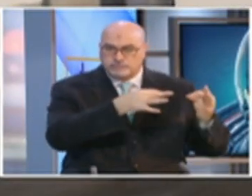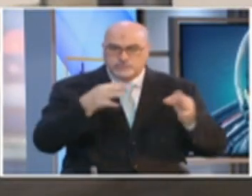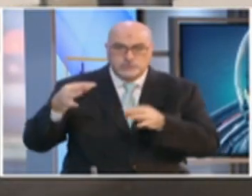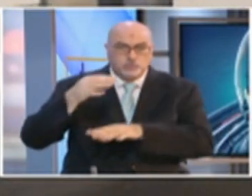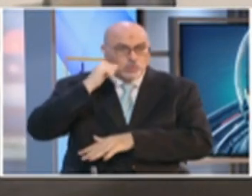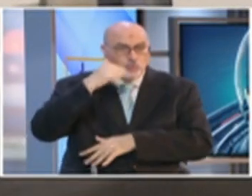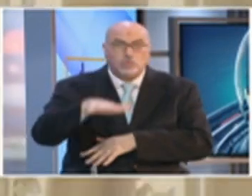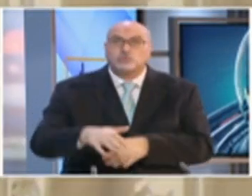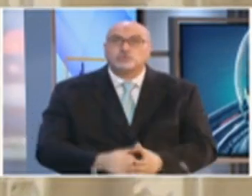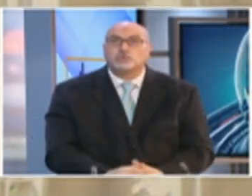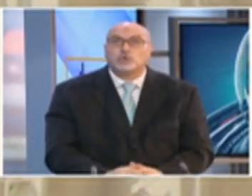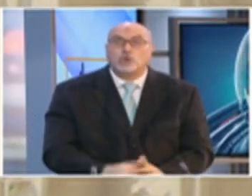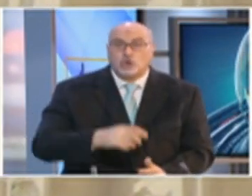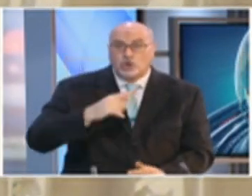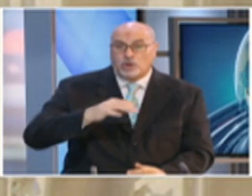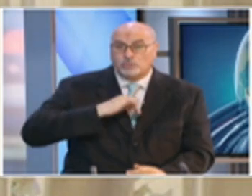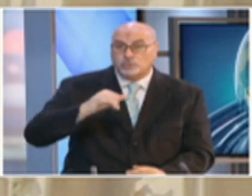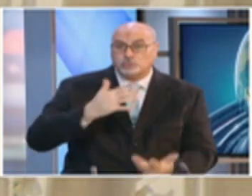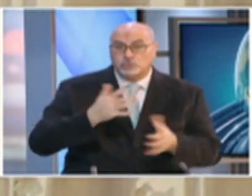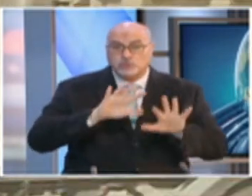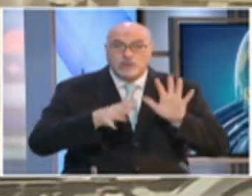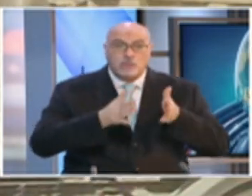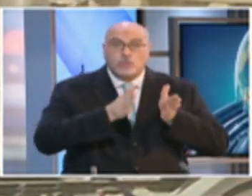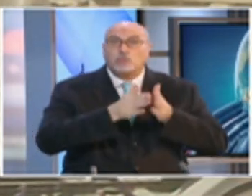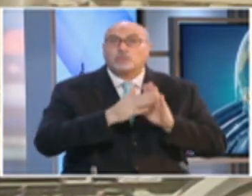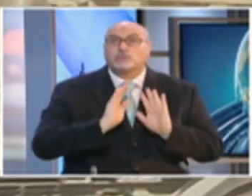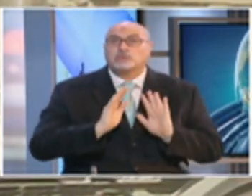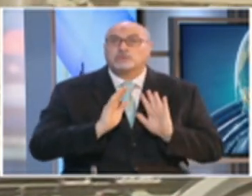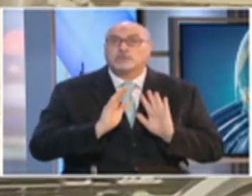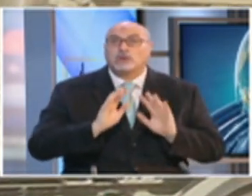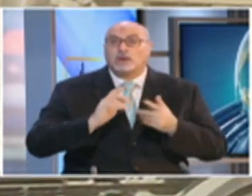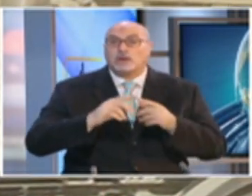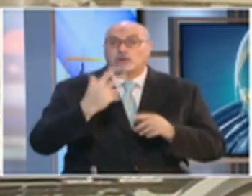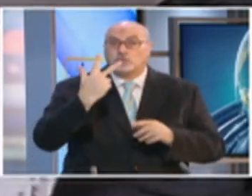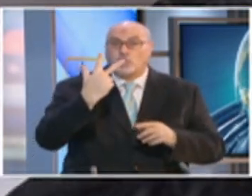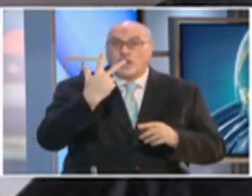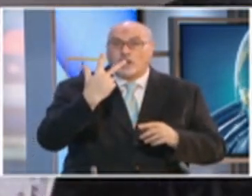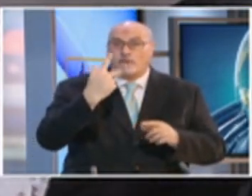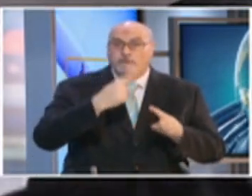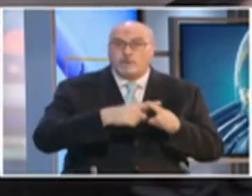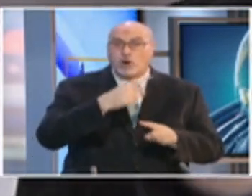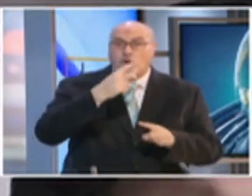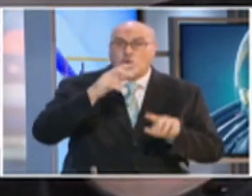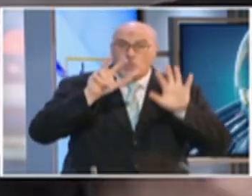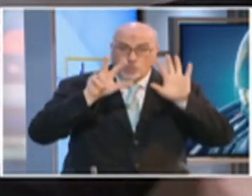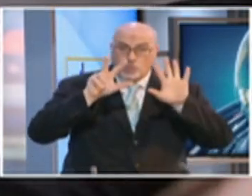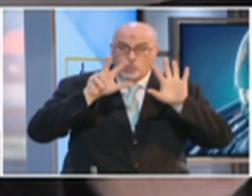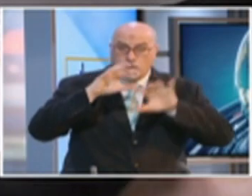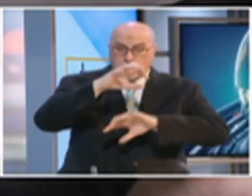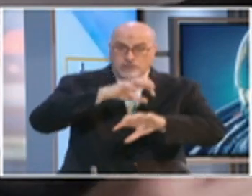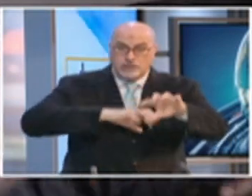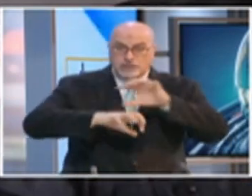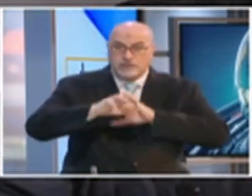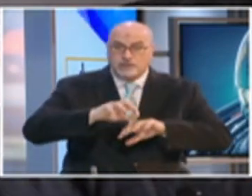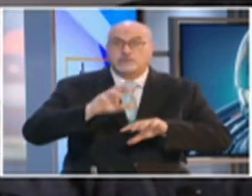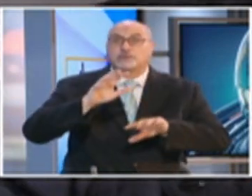الإنتاج يمشي على حسب الطلب. حنا درك كنا نمشيو بالك دو فويت، ولينا نمشيو ترو فويت. حنا نخدمو بماده اوليه